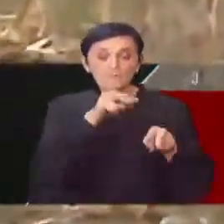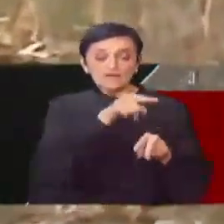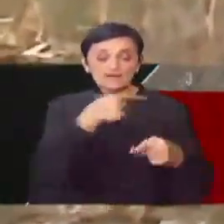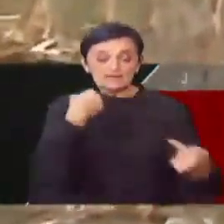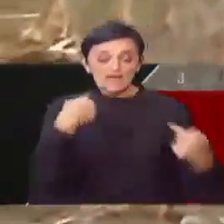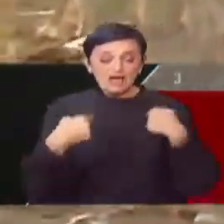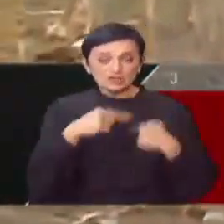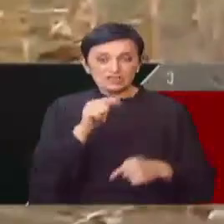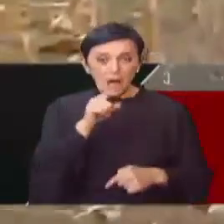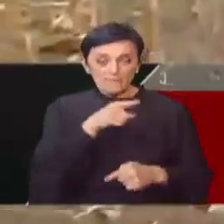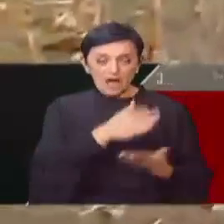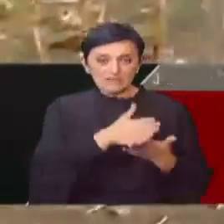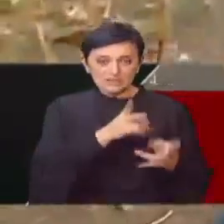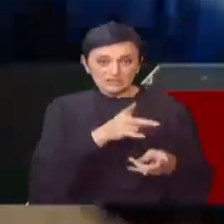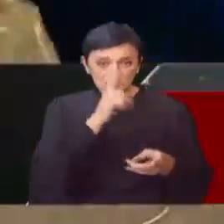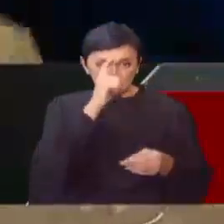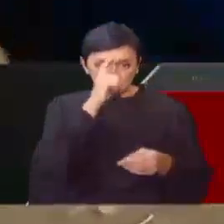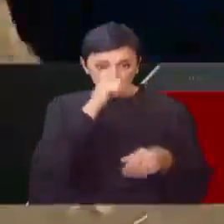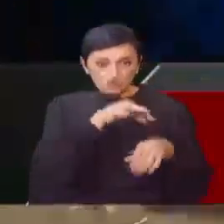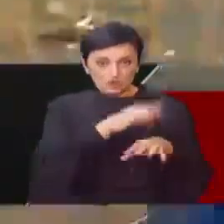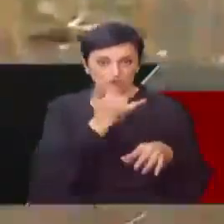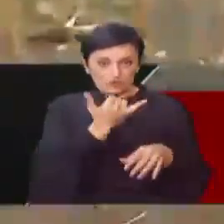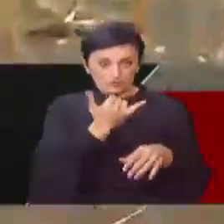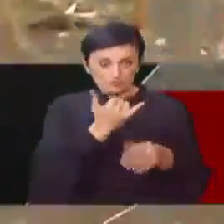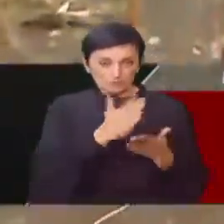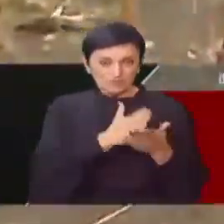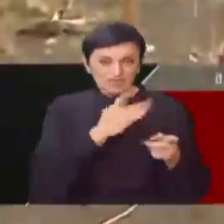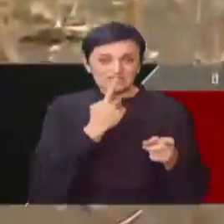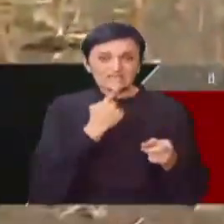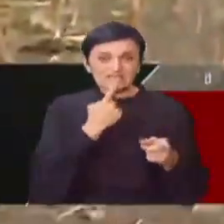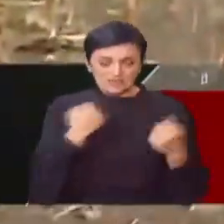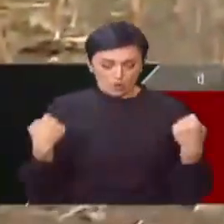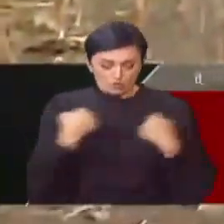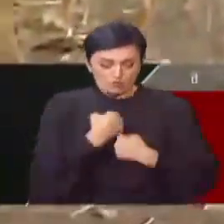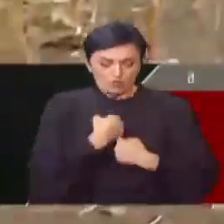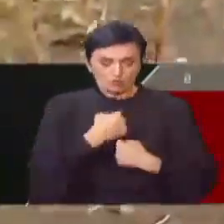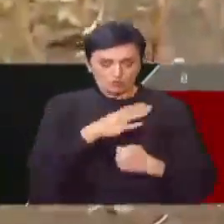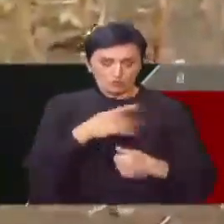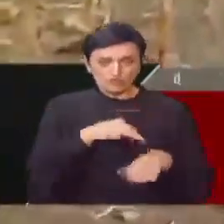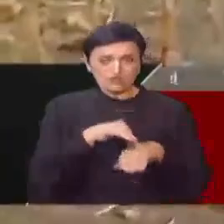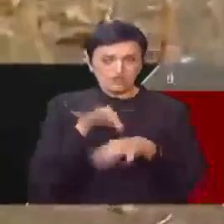არის თამაზიო. Da, ca i-am spus, bicepi, da, da, da, da, da, da, da, da, da, da, da,